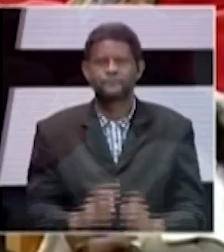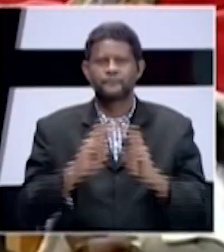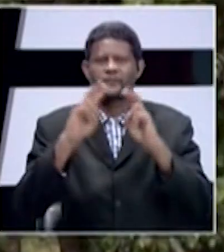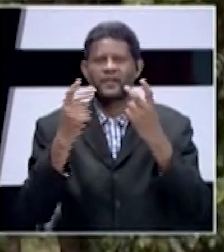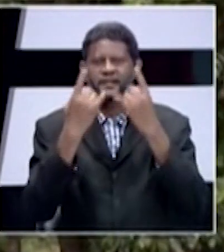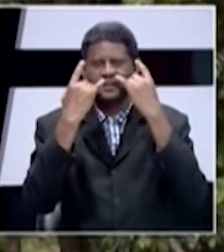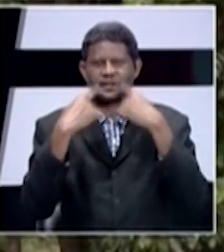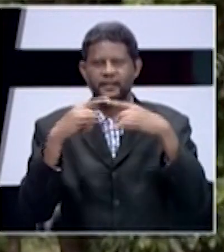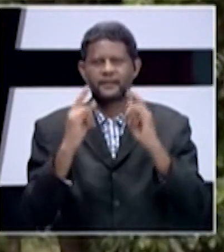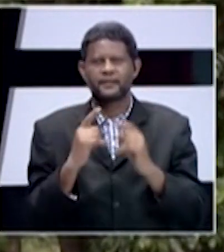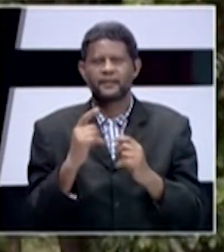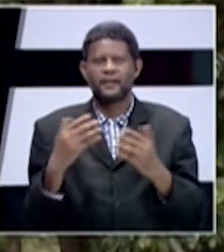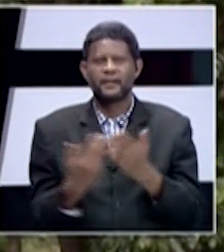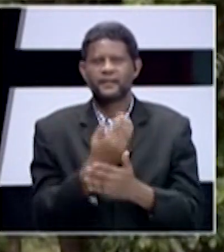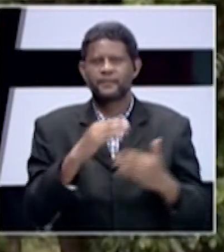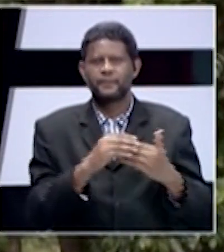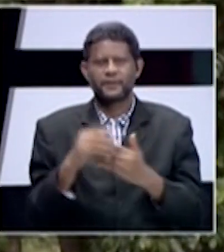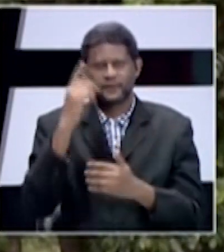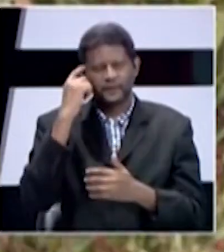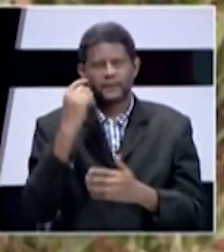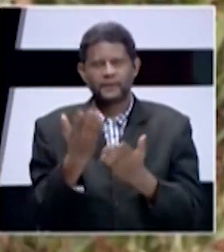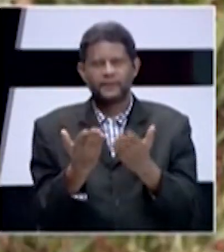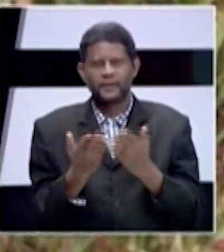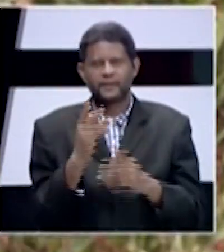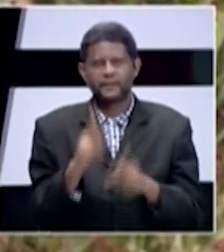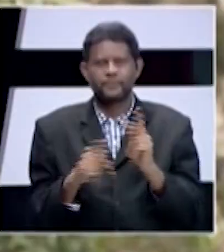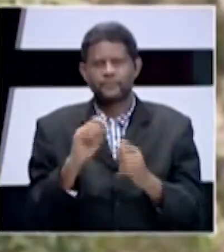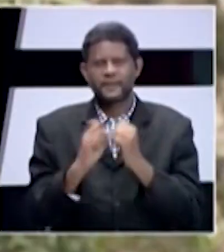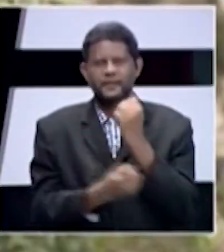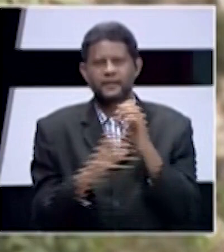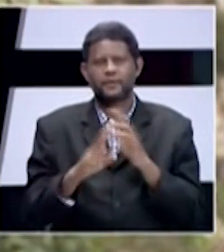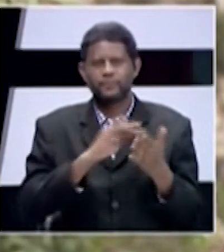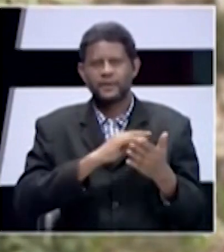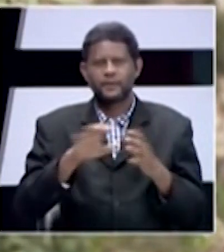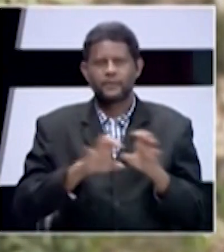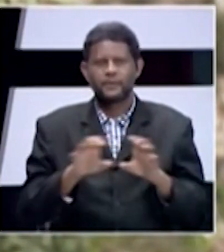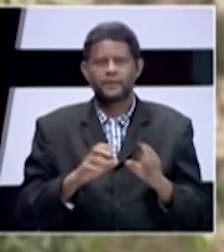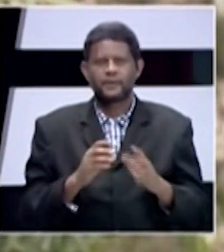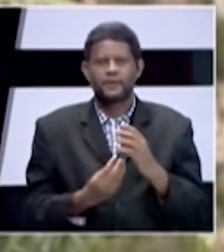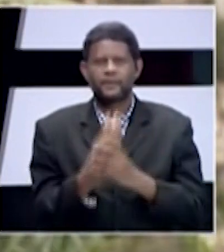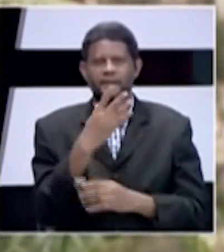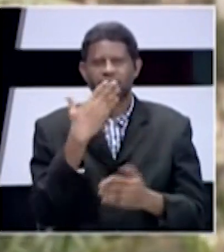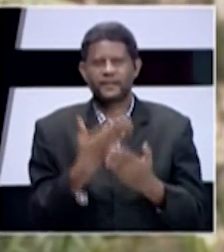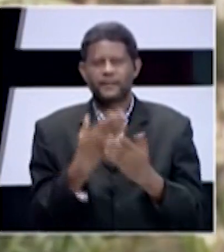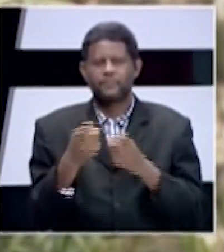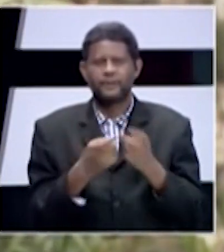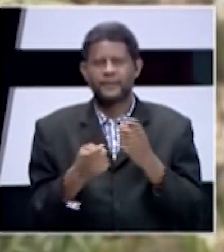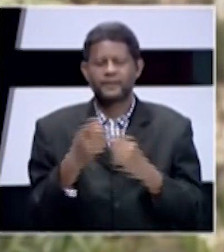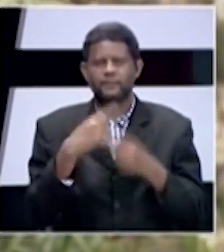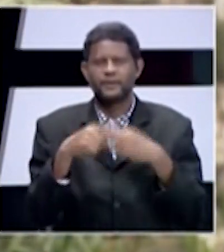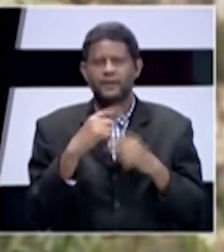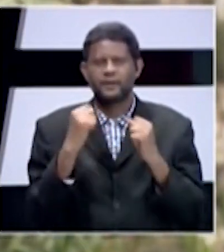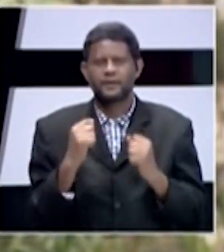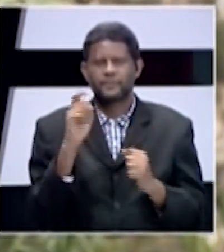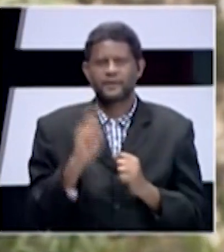ኣርእስተ ዜና ሓዱሽ መሪሕነት ትግራይ ድሌት ህዝቢ መሰረት ዝገበሩ መፅናዕትታት ብምክያድ ልምዓትን ሰናይ መምሕዳርን ከረጋግፅ